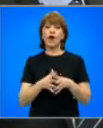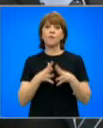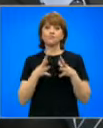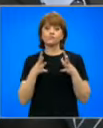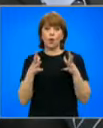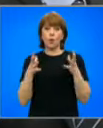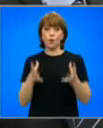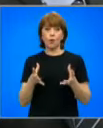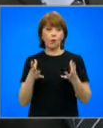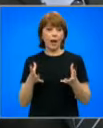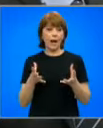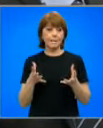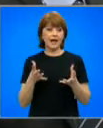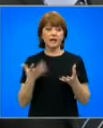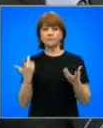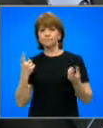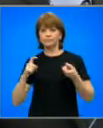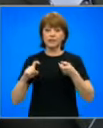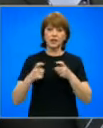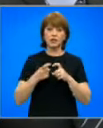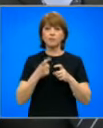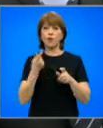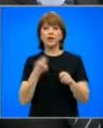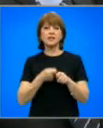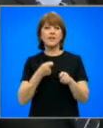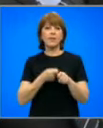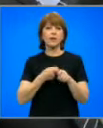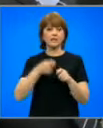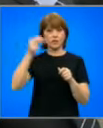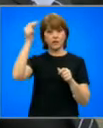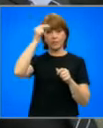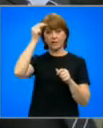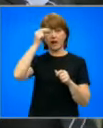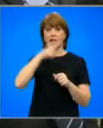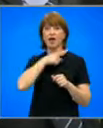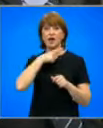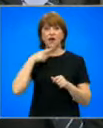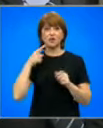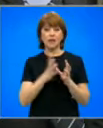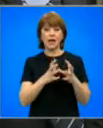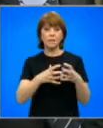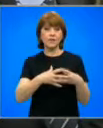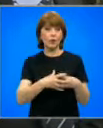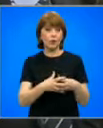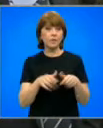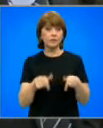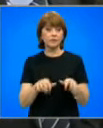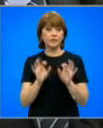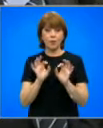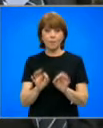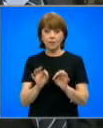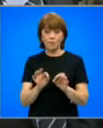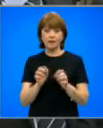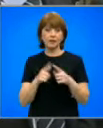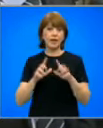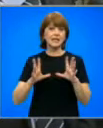агентурна диаспора се образува в България, руска, която в момента